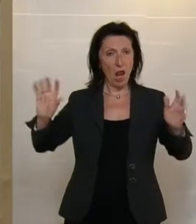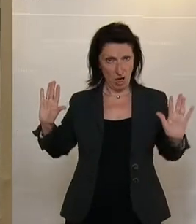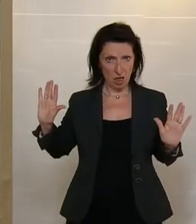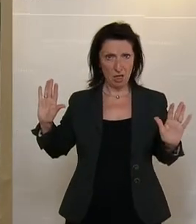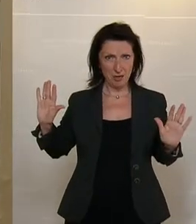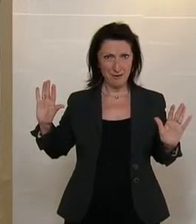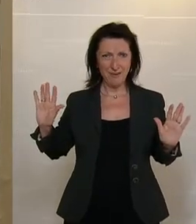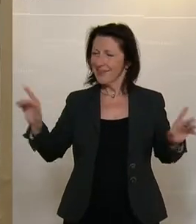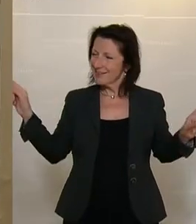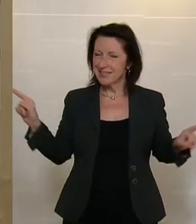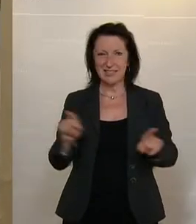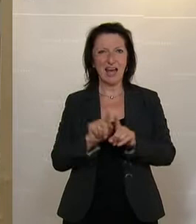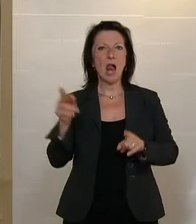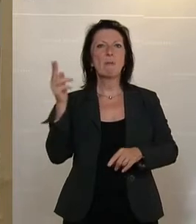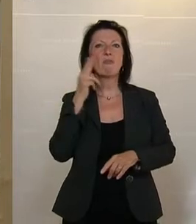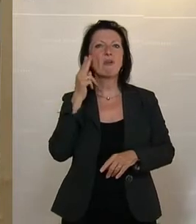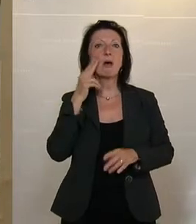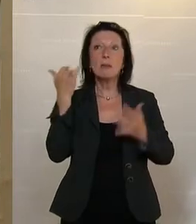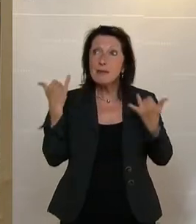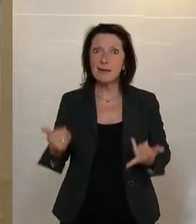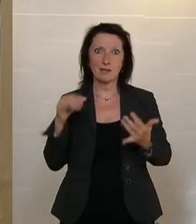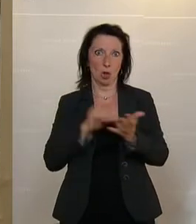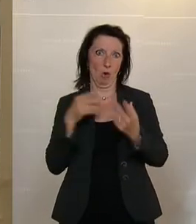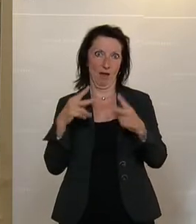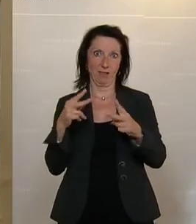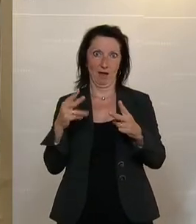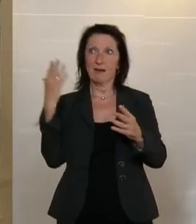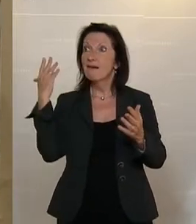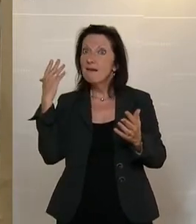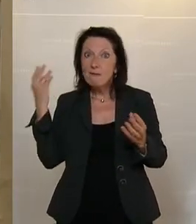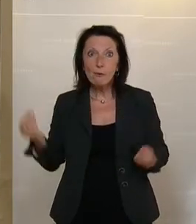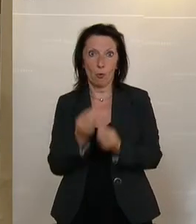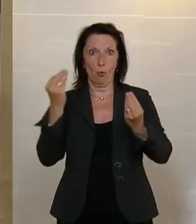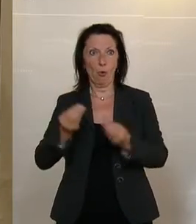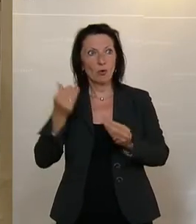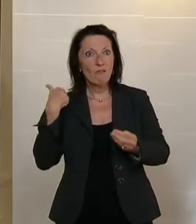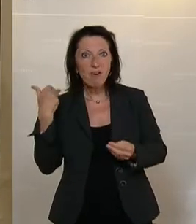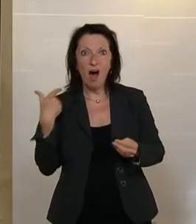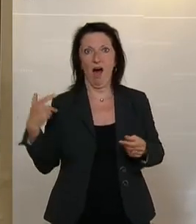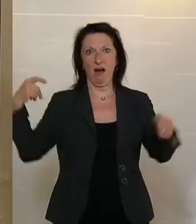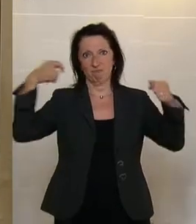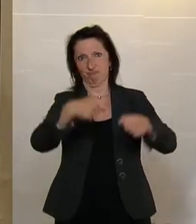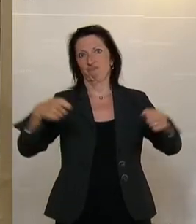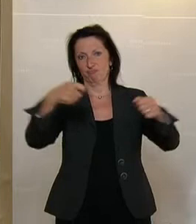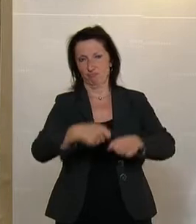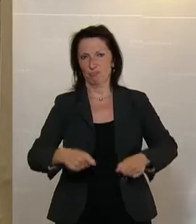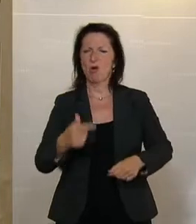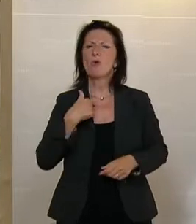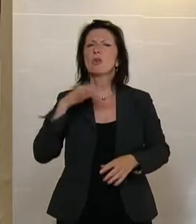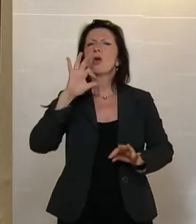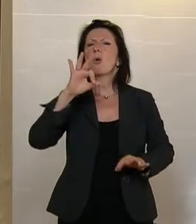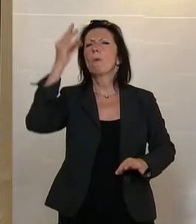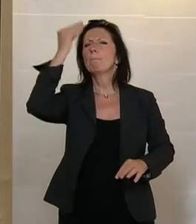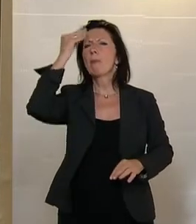sind es auch heute noch. So wurden diese Hilfen aufgestellt. Und ich komme noch gut erinnern vor einem Jahr,